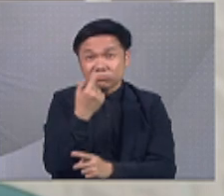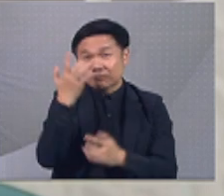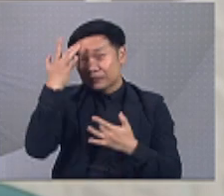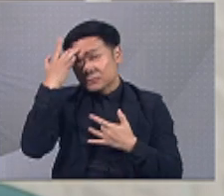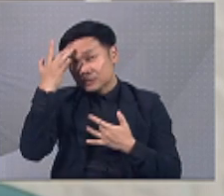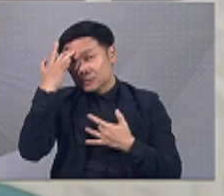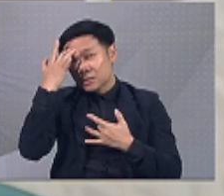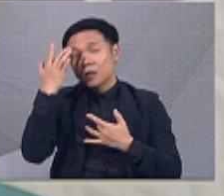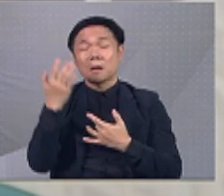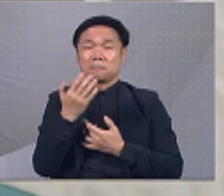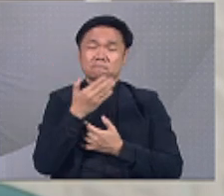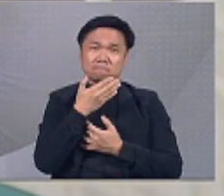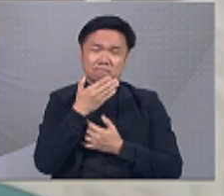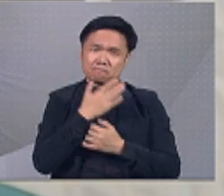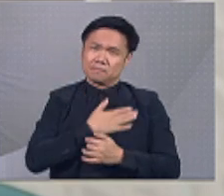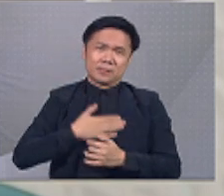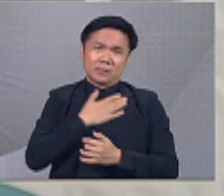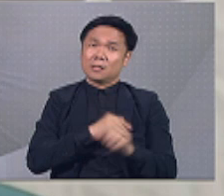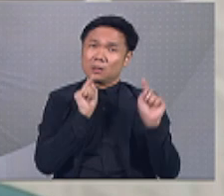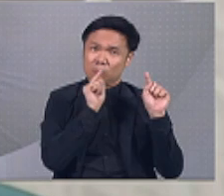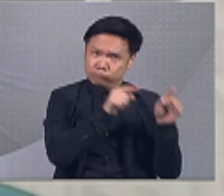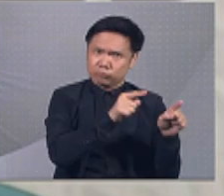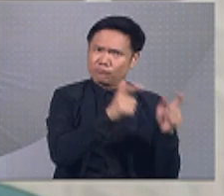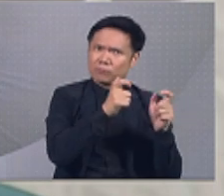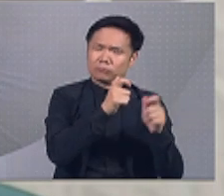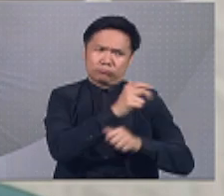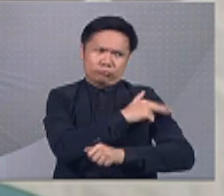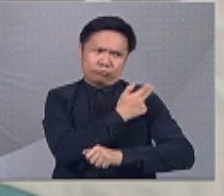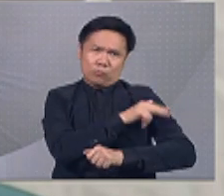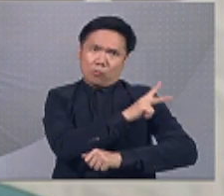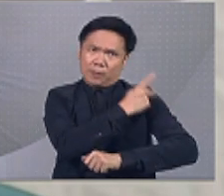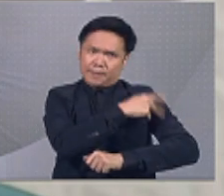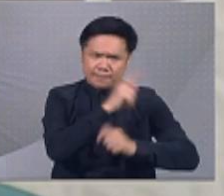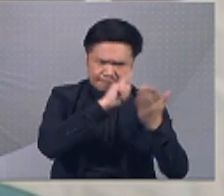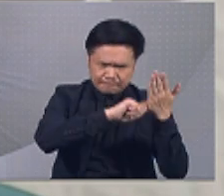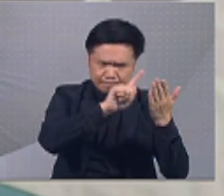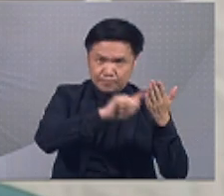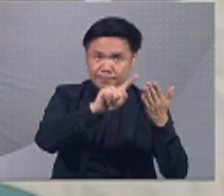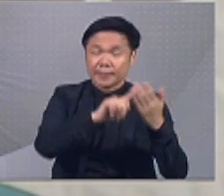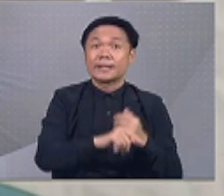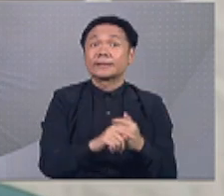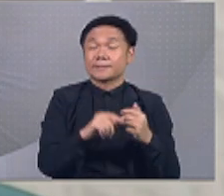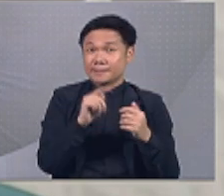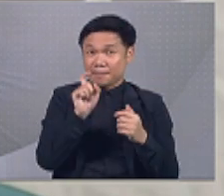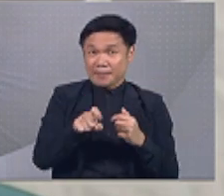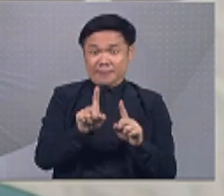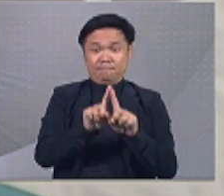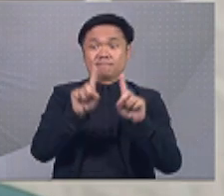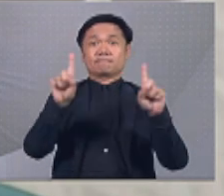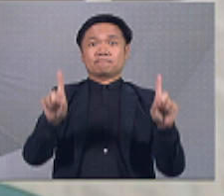dikehendaki segera menjalani pemeriksaan kesehatan penjarakan sosial Falken pada setiap masa yaitu